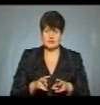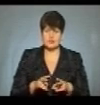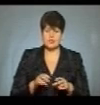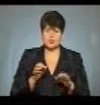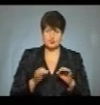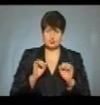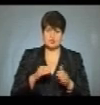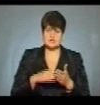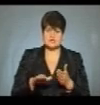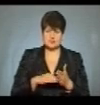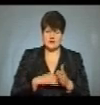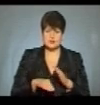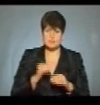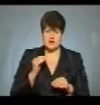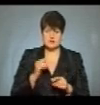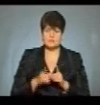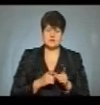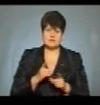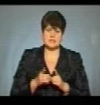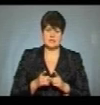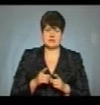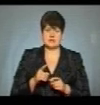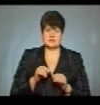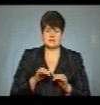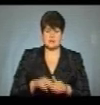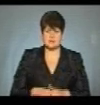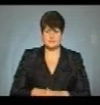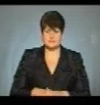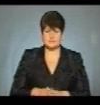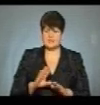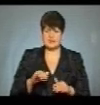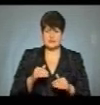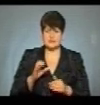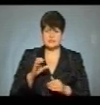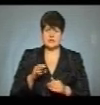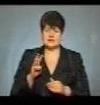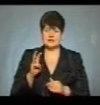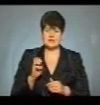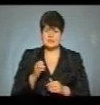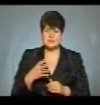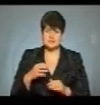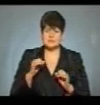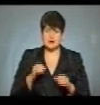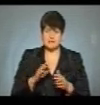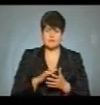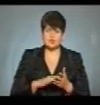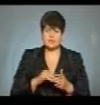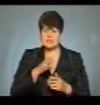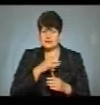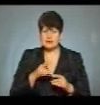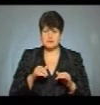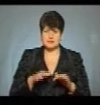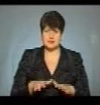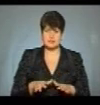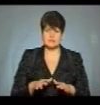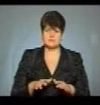скасувати, обрати або змінити запобіжний захід. Не дає стаття 315 право продовжувати термін дії запобіжного